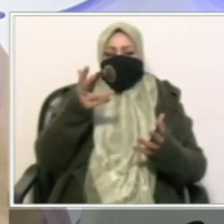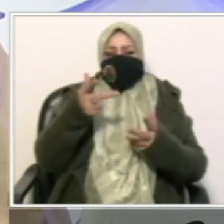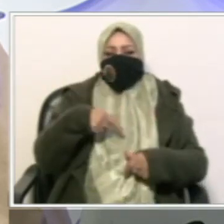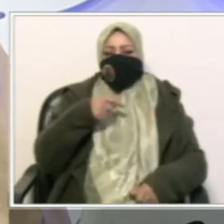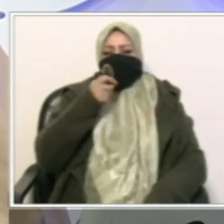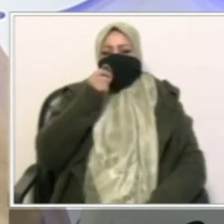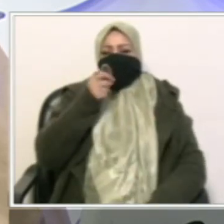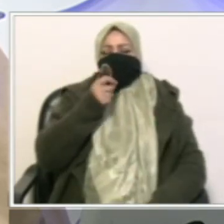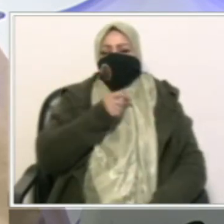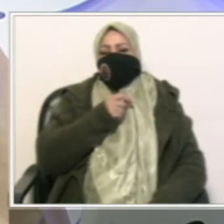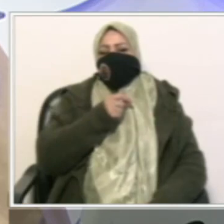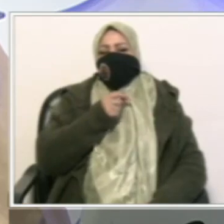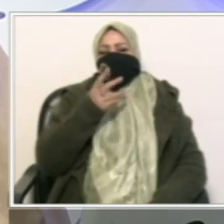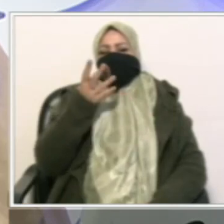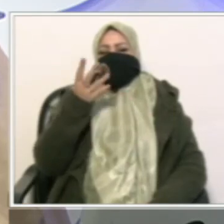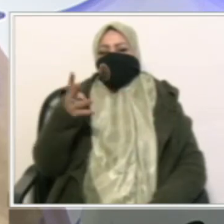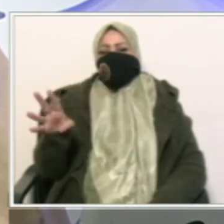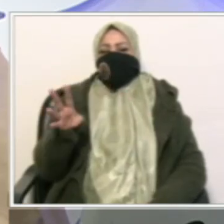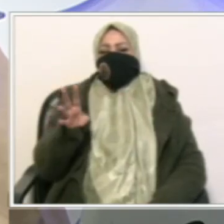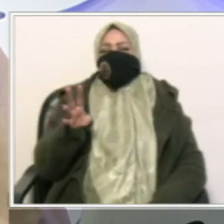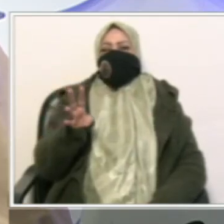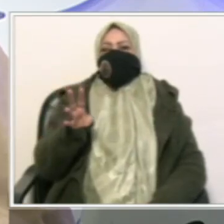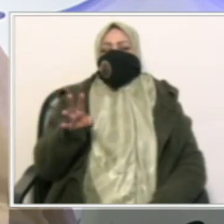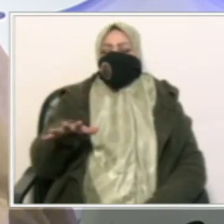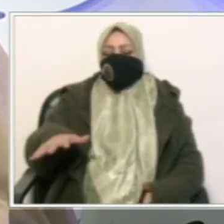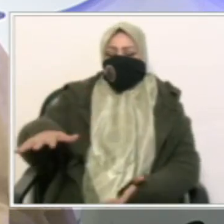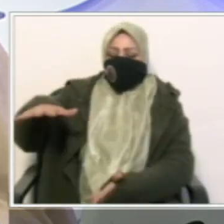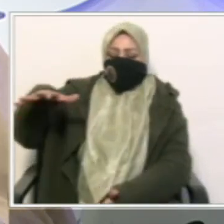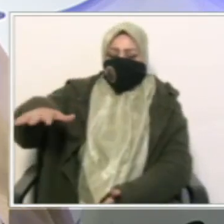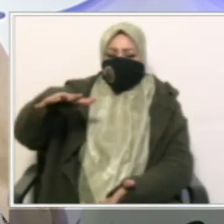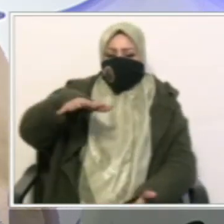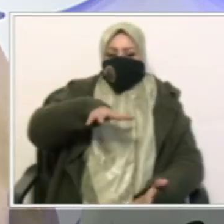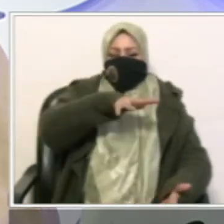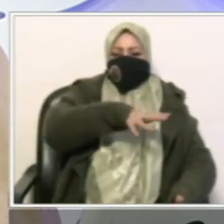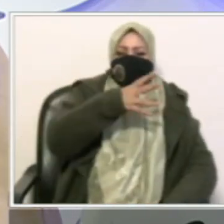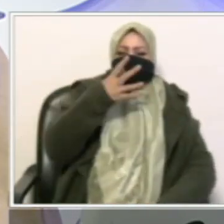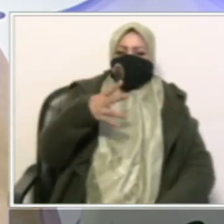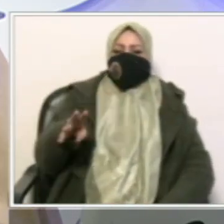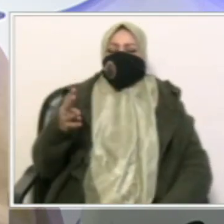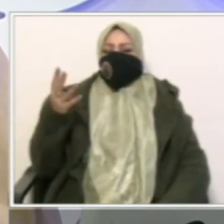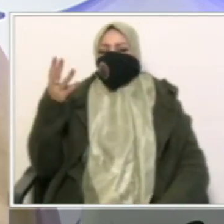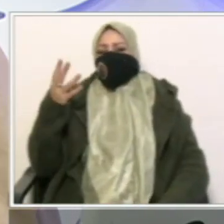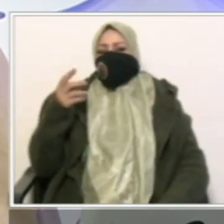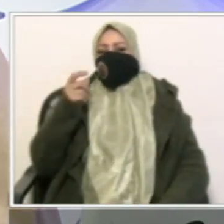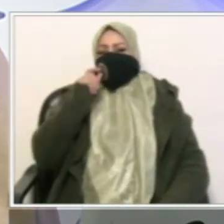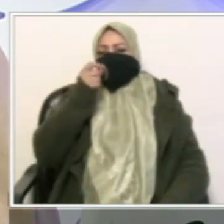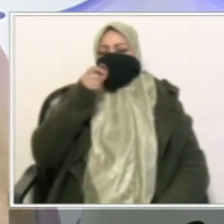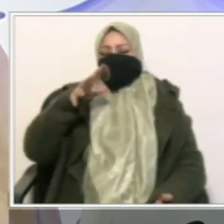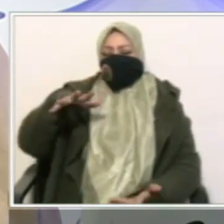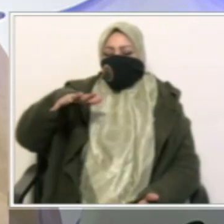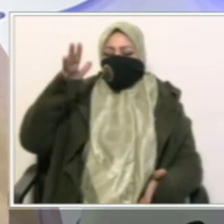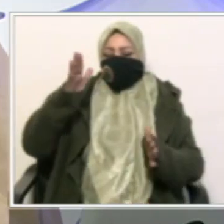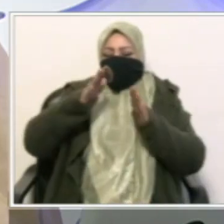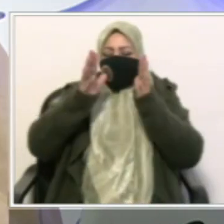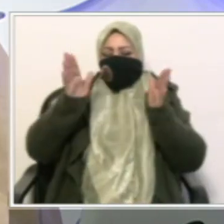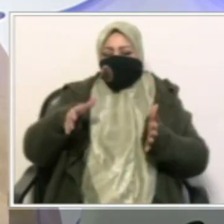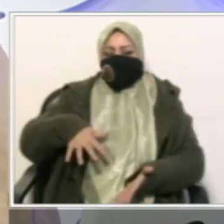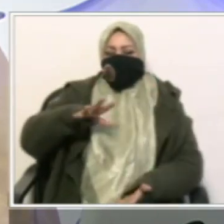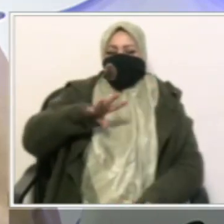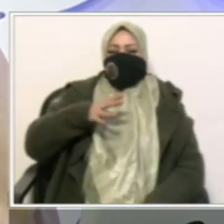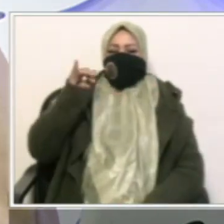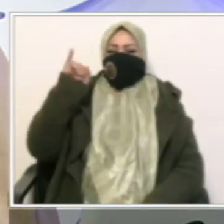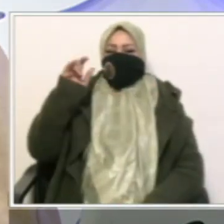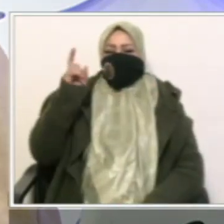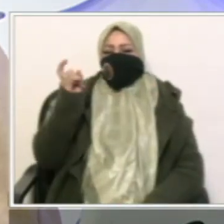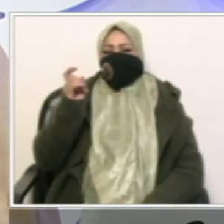40 مرطة، وهي 5 أوسق، يعني عندنا بالكيلة في أعرافنا 40 مرطة،